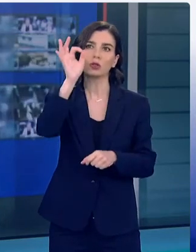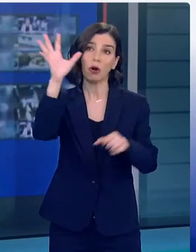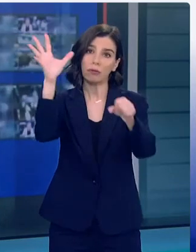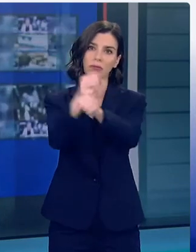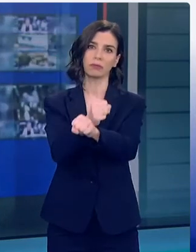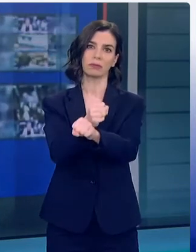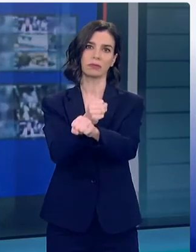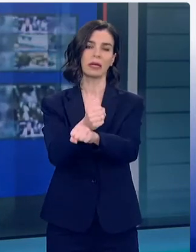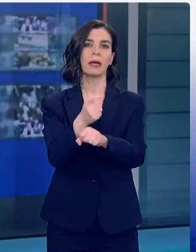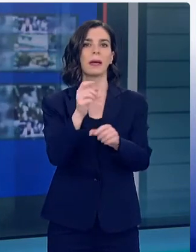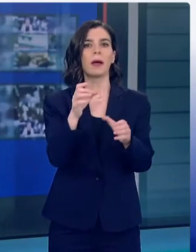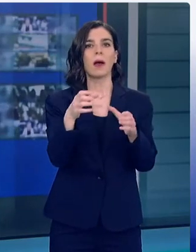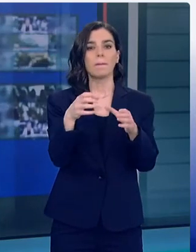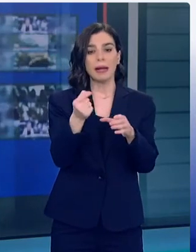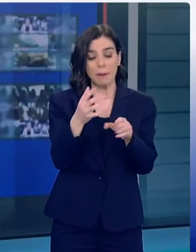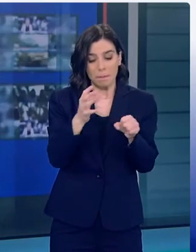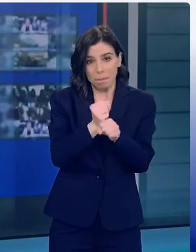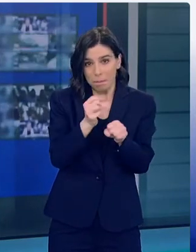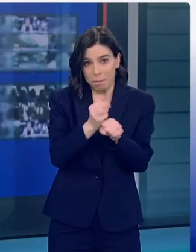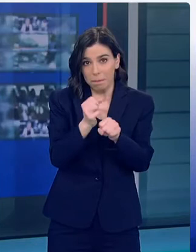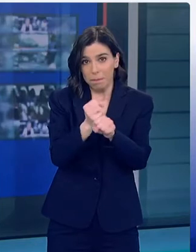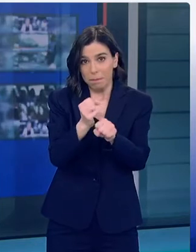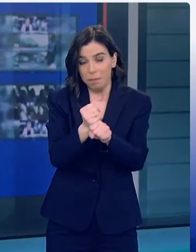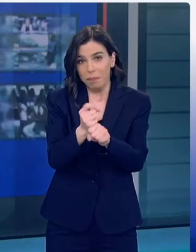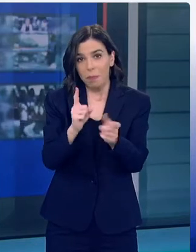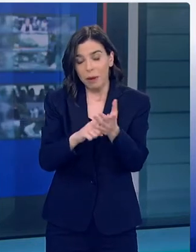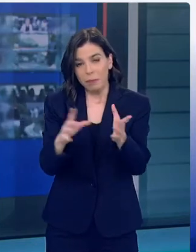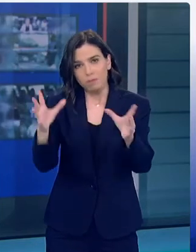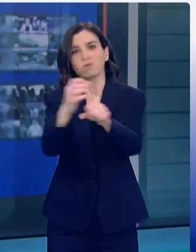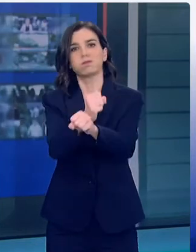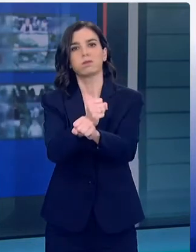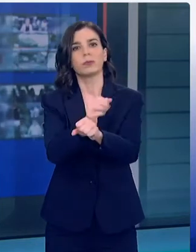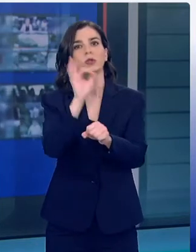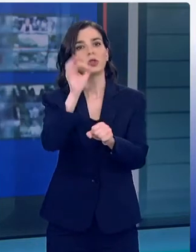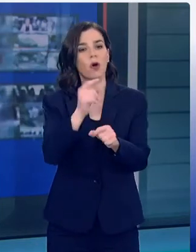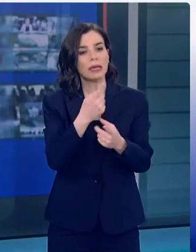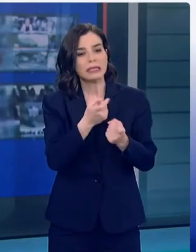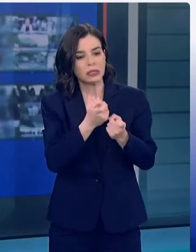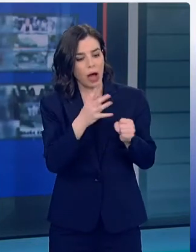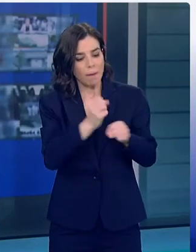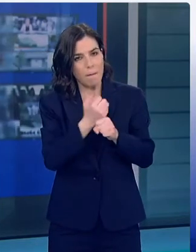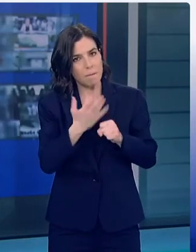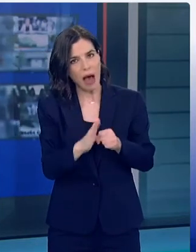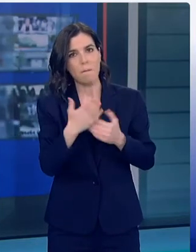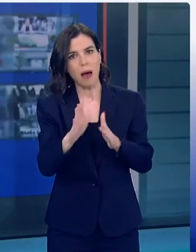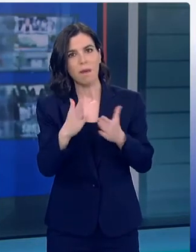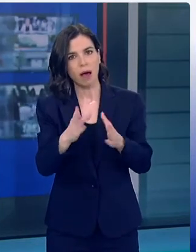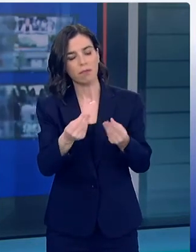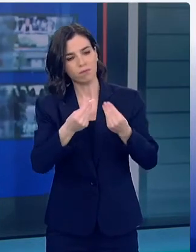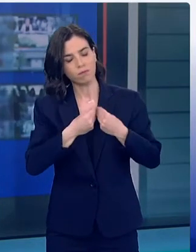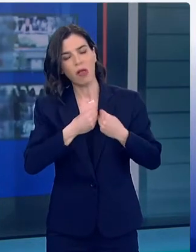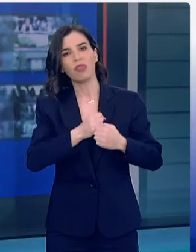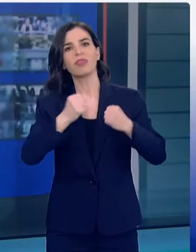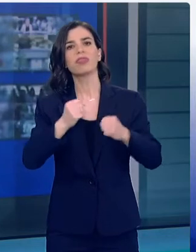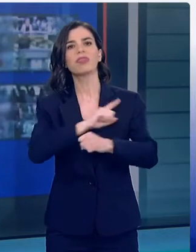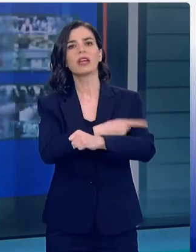μας. Οι μικρές και μεγάλες νίκες που έχουμε πετύχει ας συνεχίσουν να μας δίνουν κίνητρο για να τηρούμε στο ακέραιο όλα τα μέτρα.